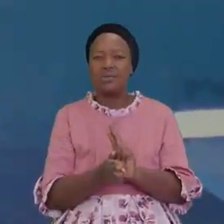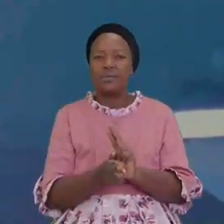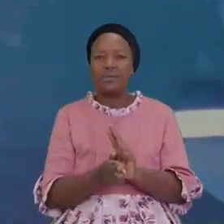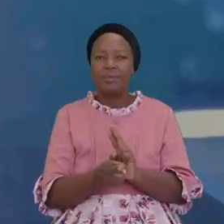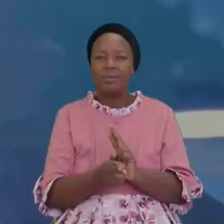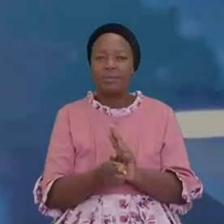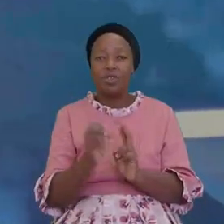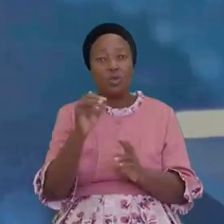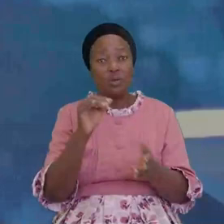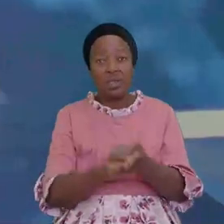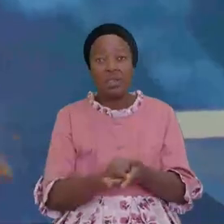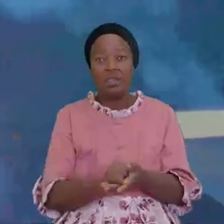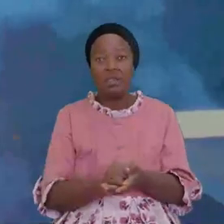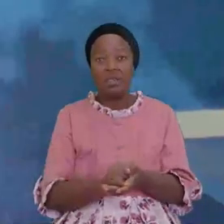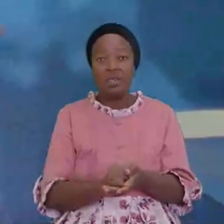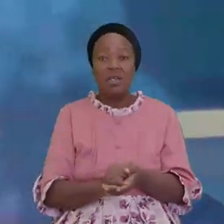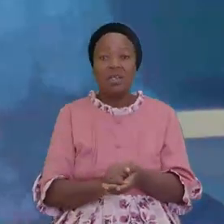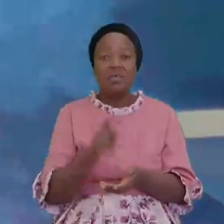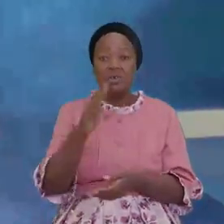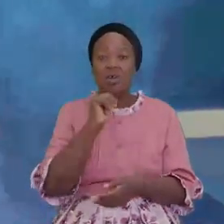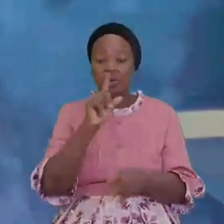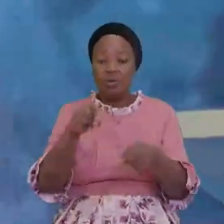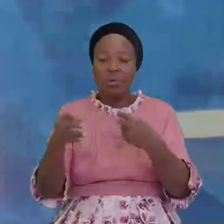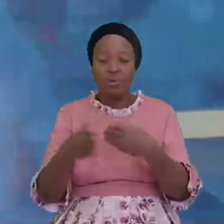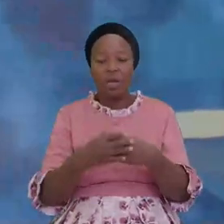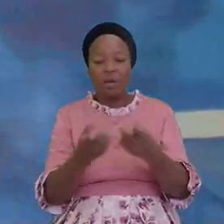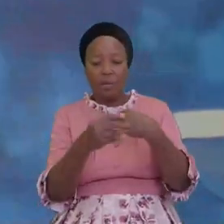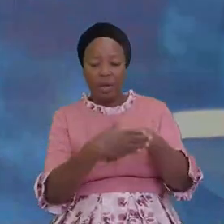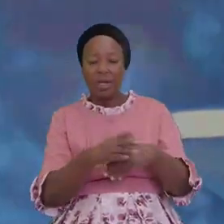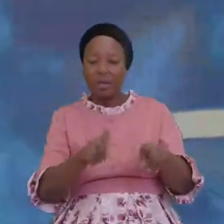Ça, c'est la vraie repentance.